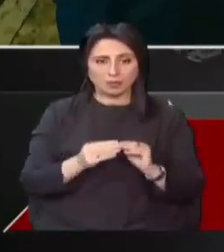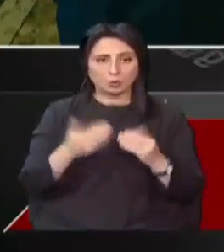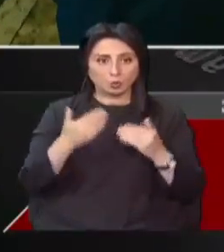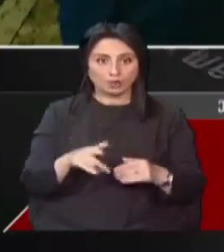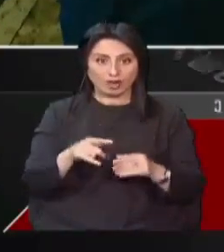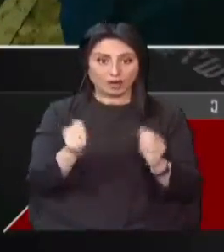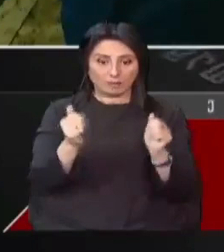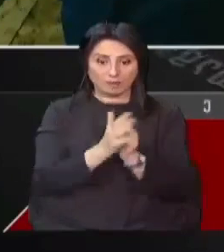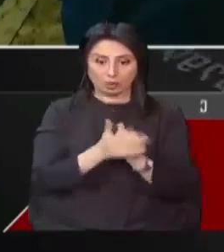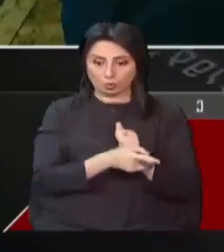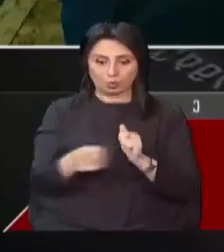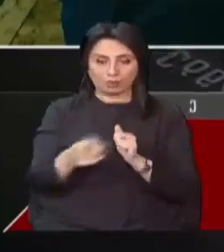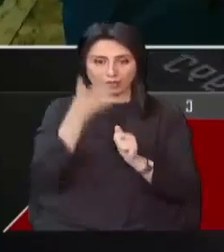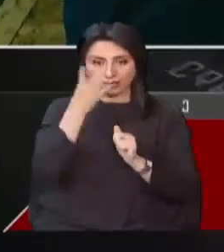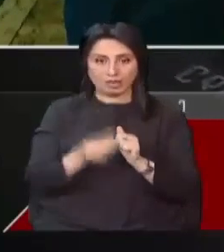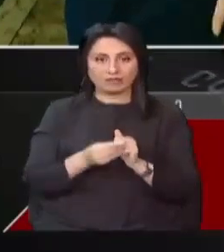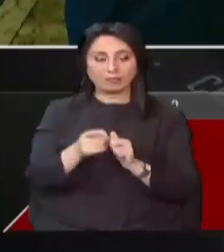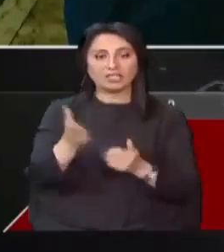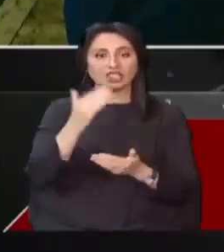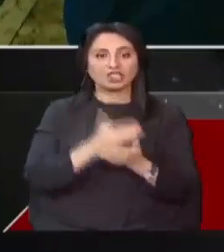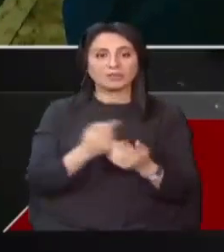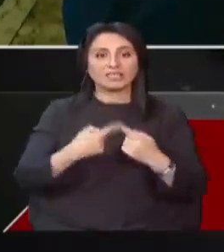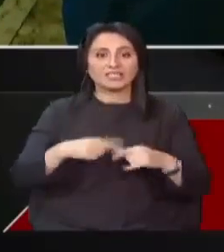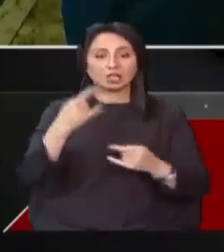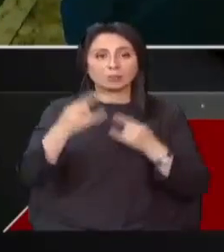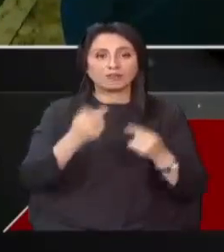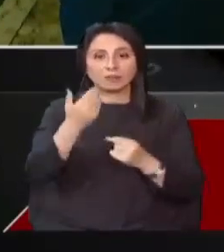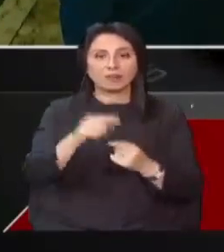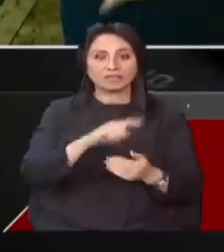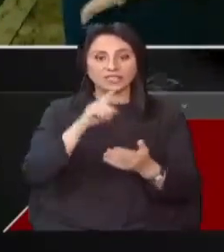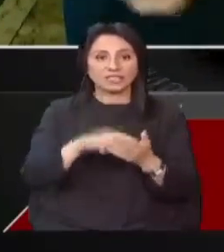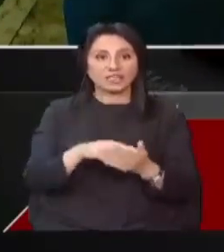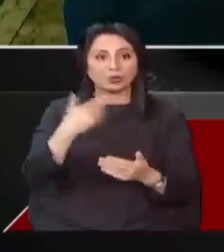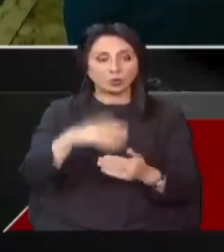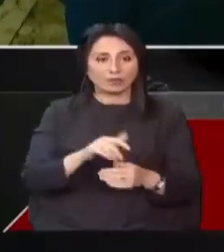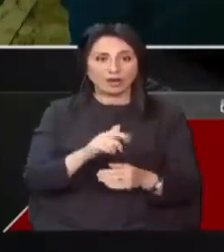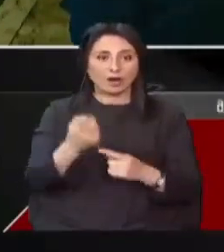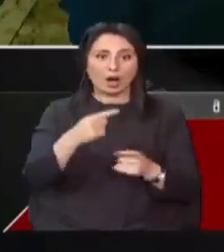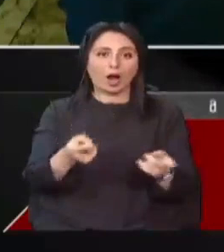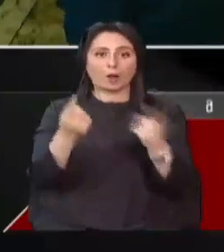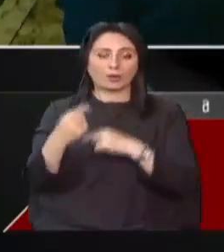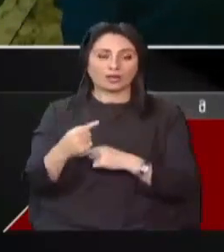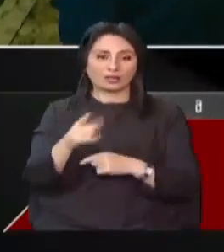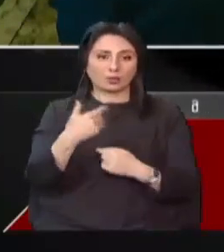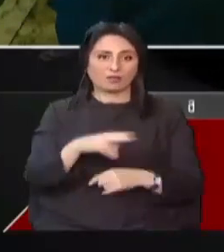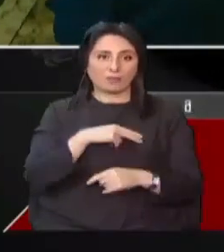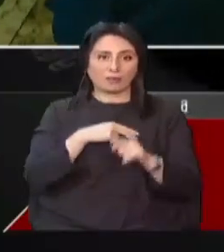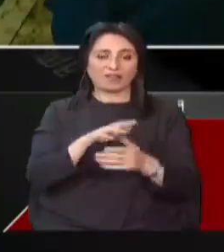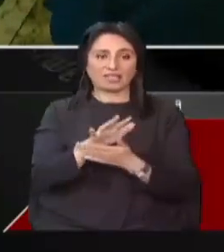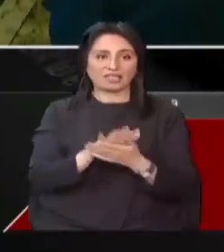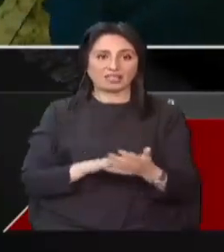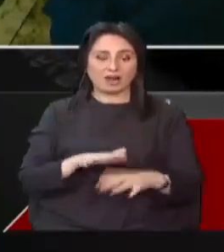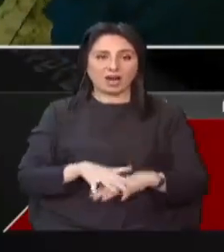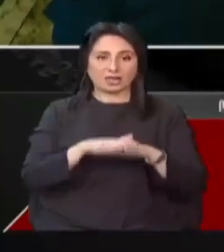აგერ მე-15 დღეა. მას შემდეგ, რაც საზოგადოებრივ მაუწყებელში მათ ისარგებლეს პირდაპირ ეთერით, კვლავ დაბრუნდნენ უკვე პარლამენტის შენობასთან და აქ გრძელდება